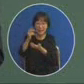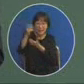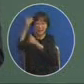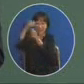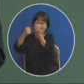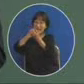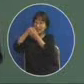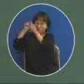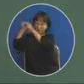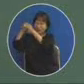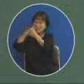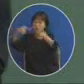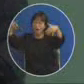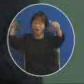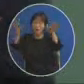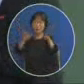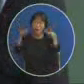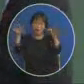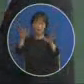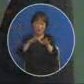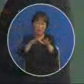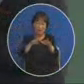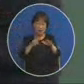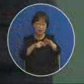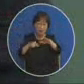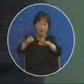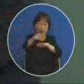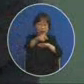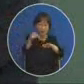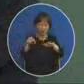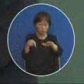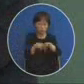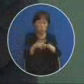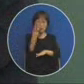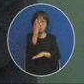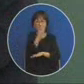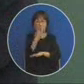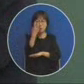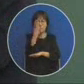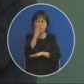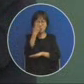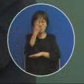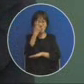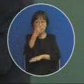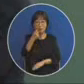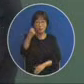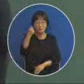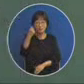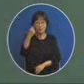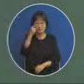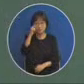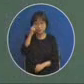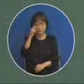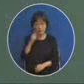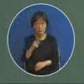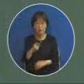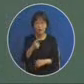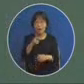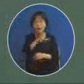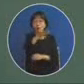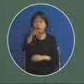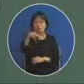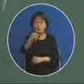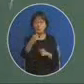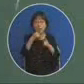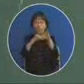And Exodus 14:14 says He sent the angel ahead of them and behind them. 그냥 하나 잡았는데. All they did was hold on to the covenant. 여러분 진짜 언약 잡으세요. So really,